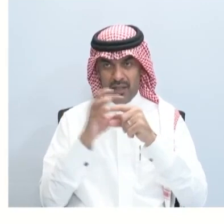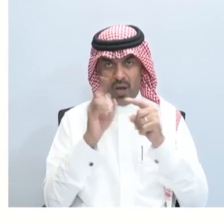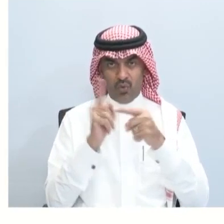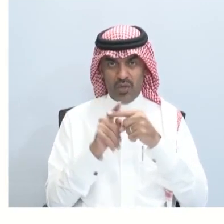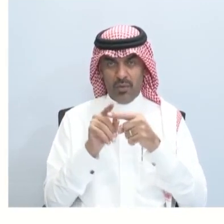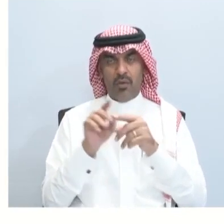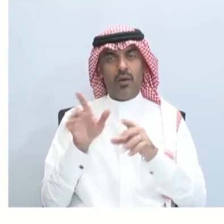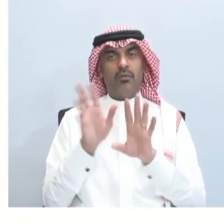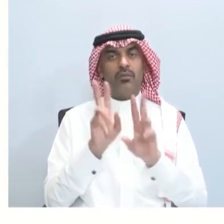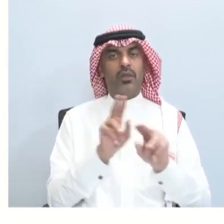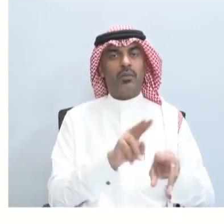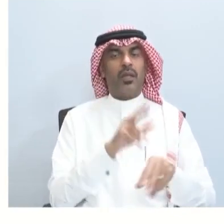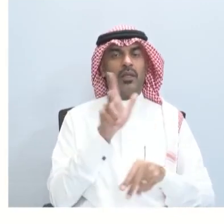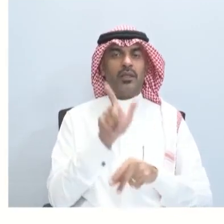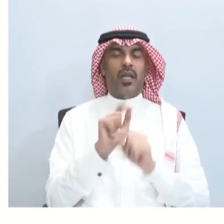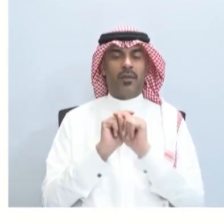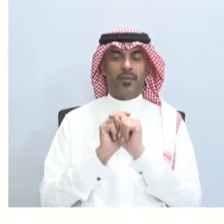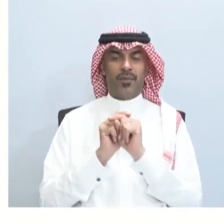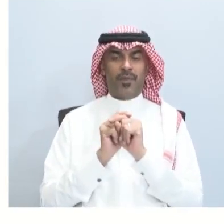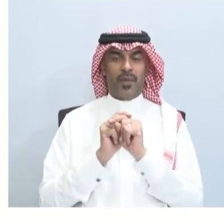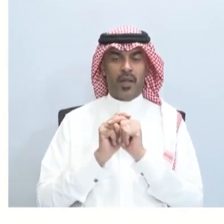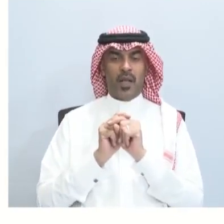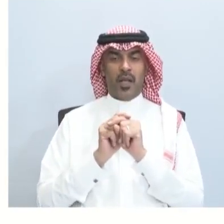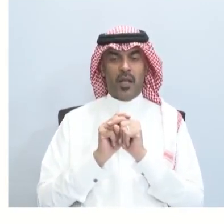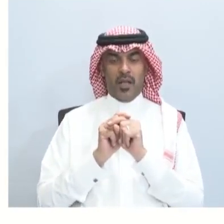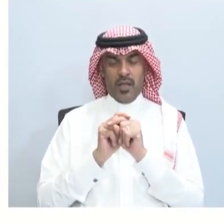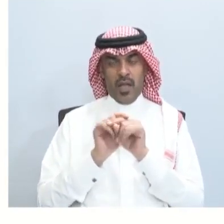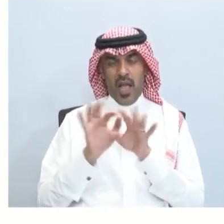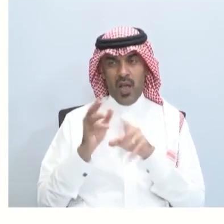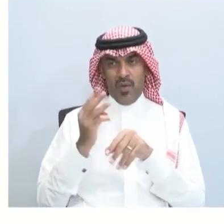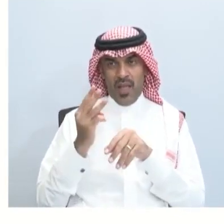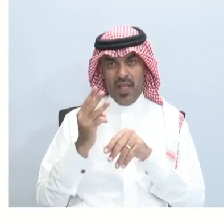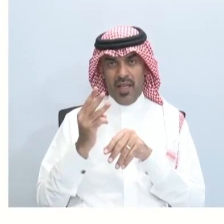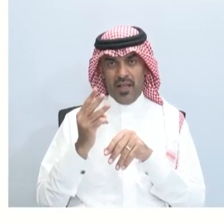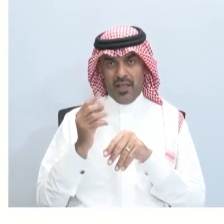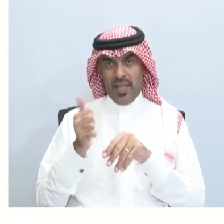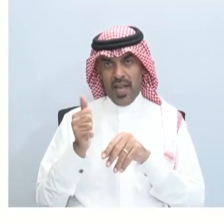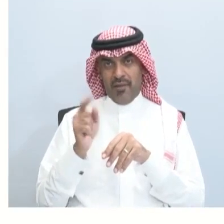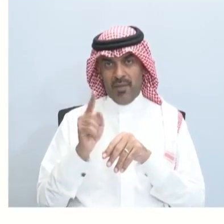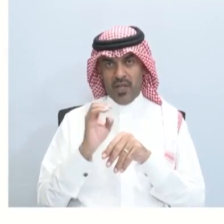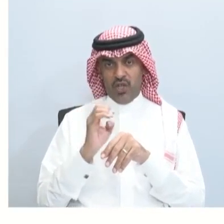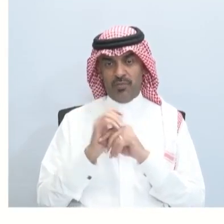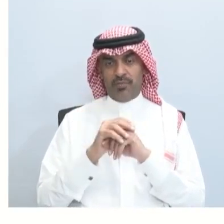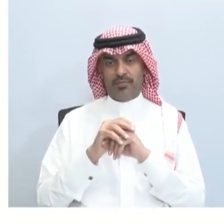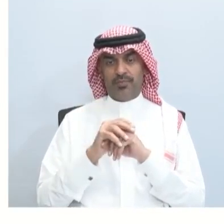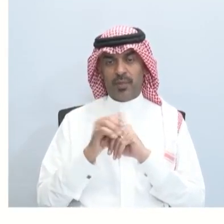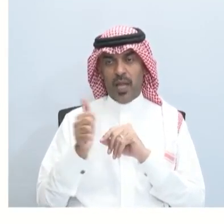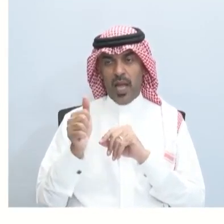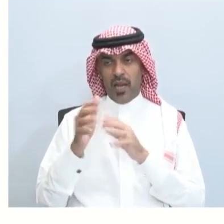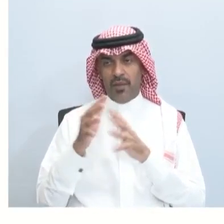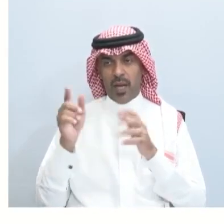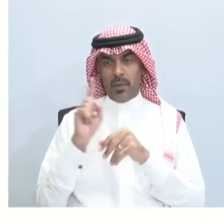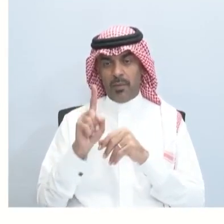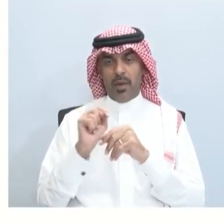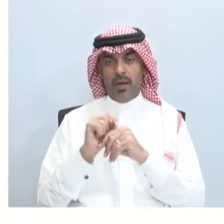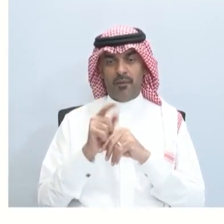صحيحه وبالرموز كتبنا لاي ثلاثه اعداد الف وباء وجيم اذا كان الف اكبر من